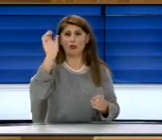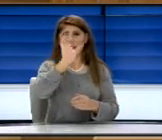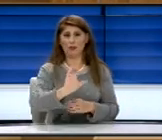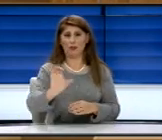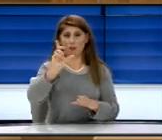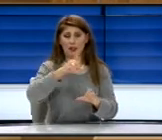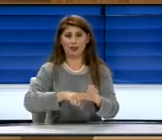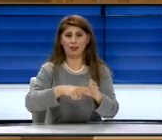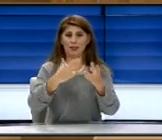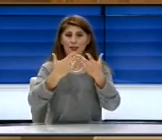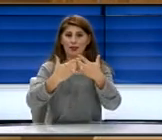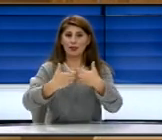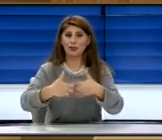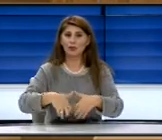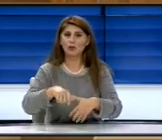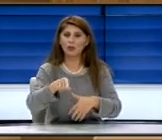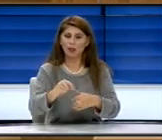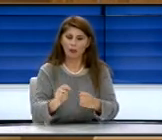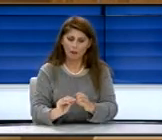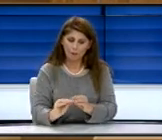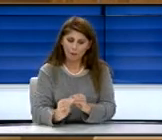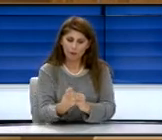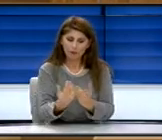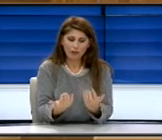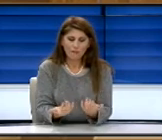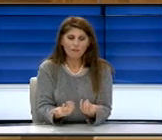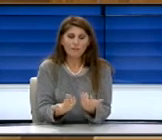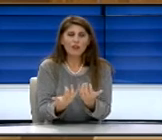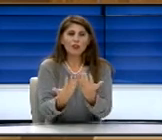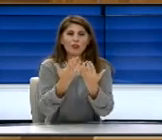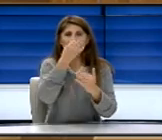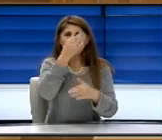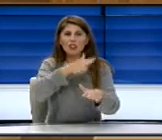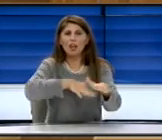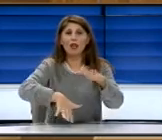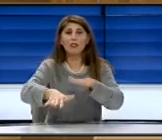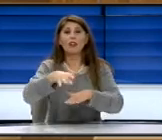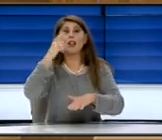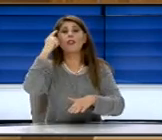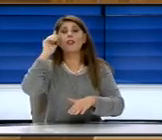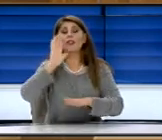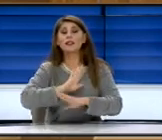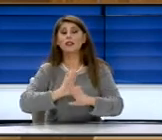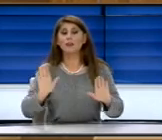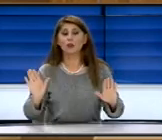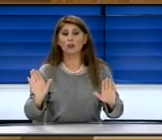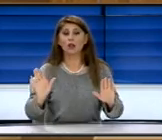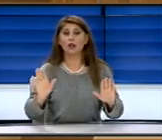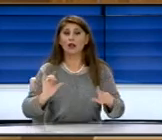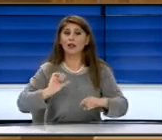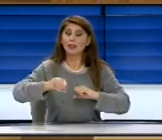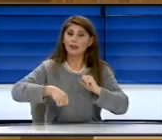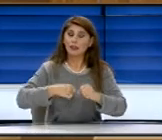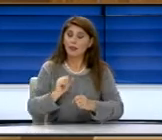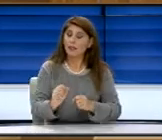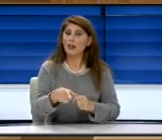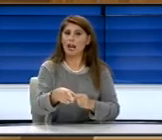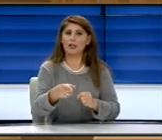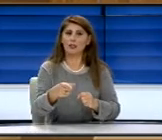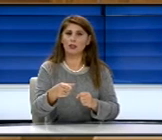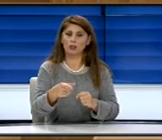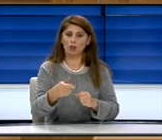Ένωσης λειτουργεί ως φυτώριο σκανδάλων. Δεν ξέρετε τίποτα για τη δράση των